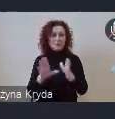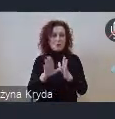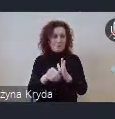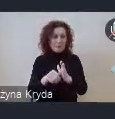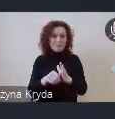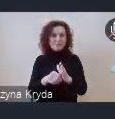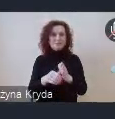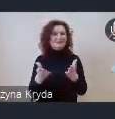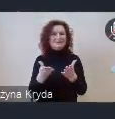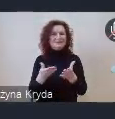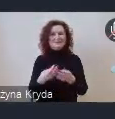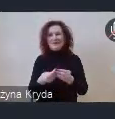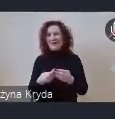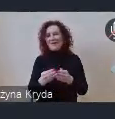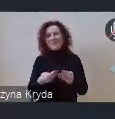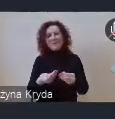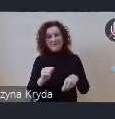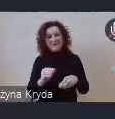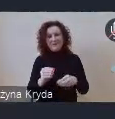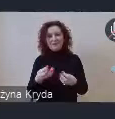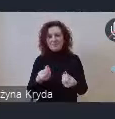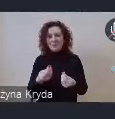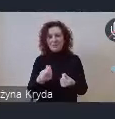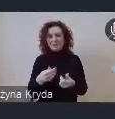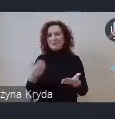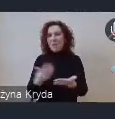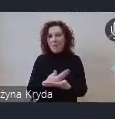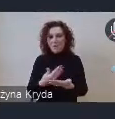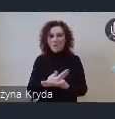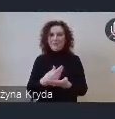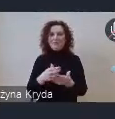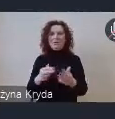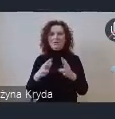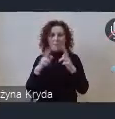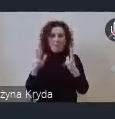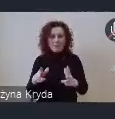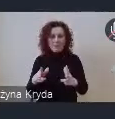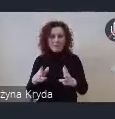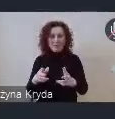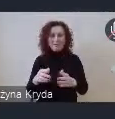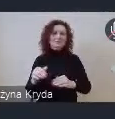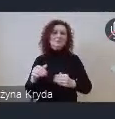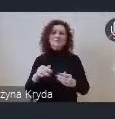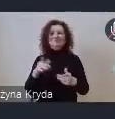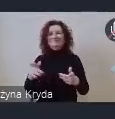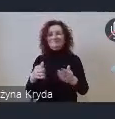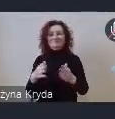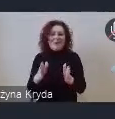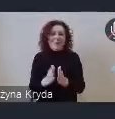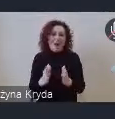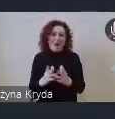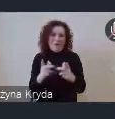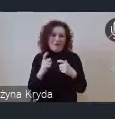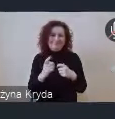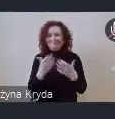jest trochę więcej pieniędzy Gdzie jest trochę nowszego Budownictwa jest lepiej jak się wyjedzie poza miasto to to jest tak jest więc